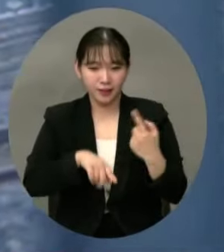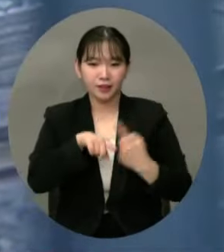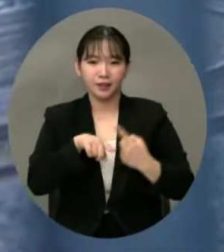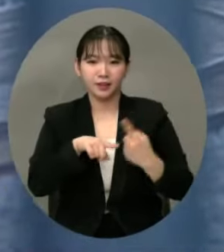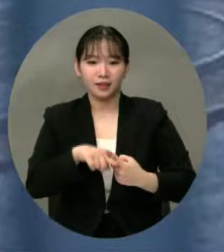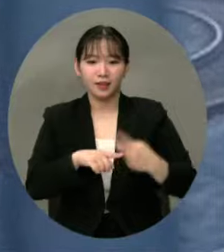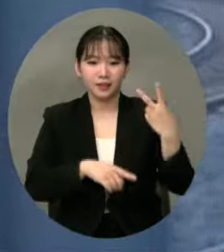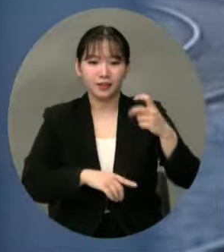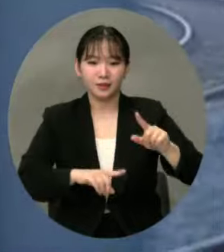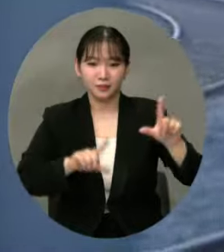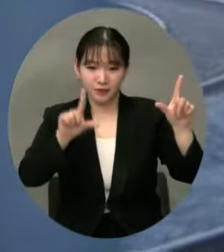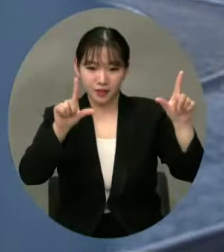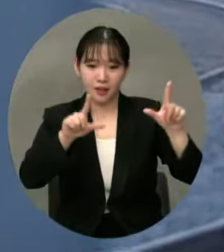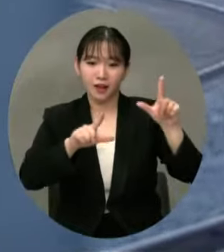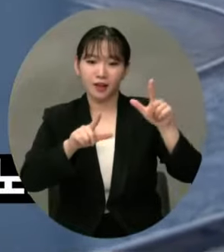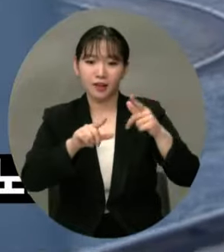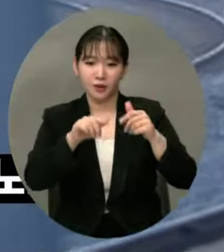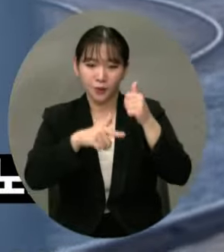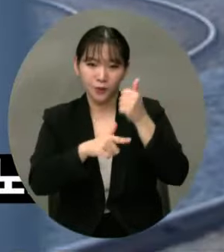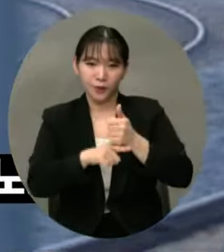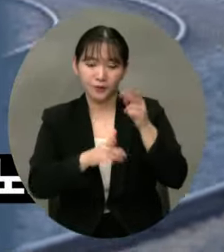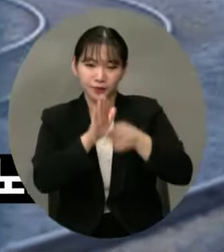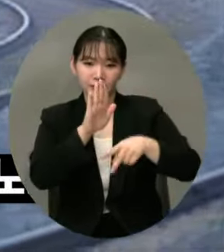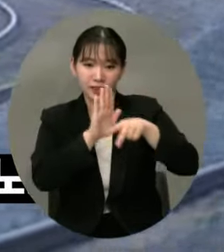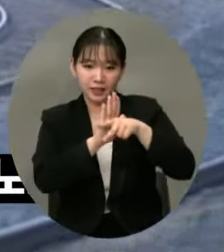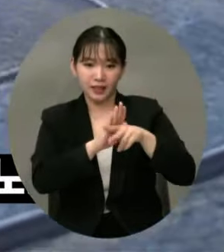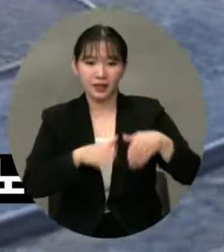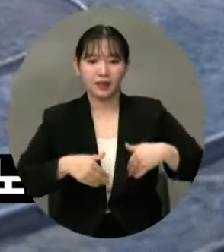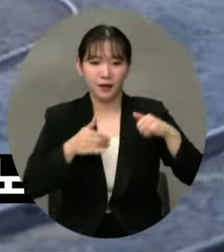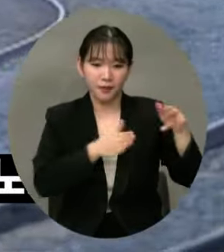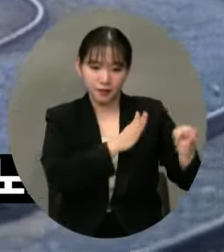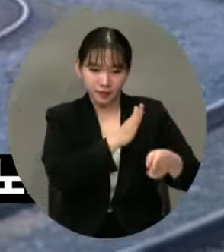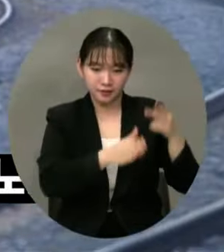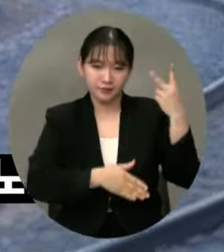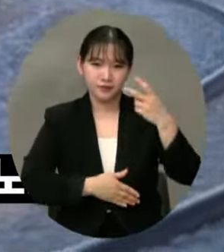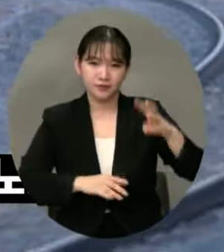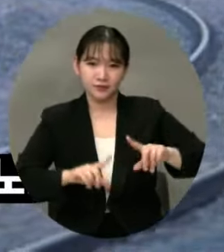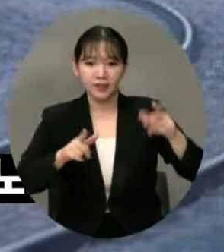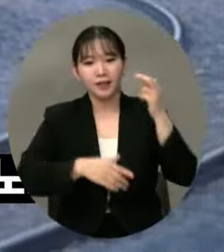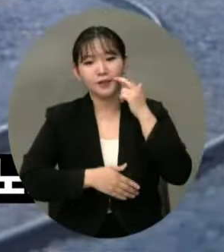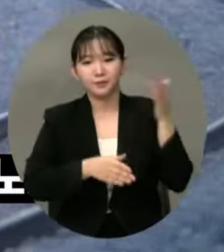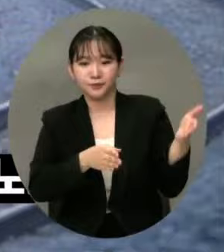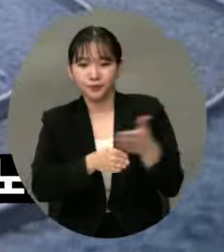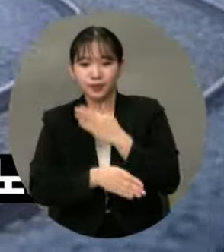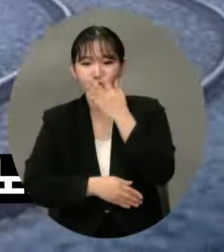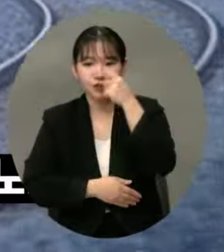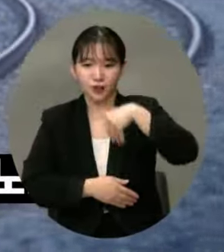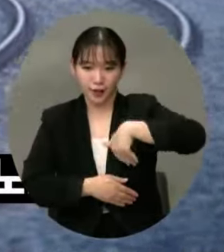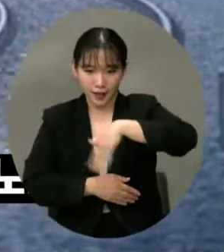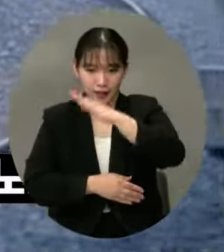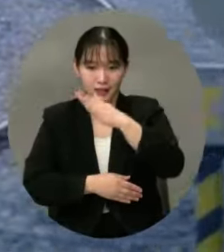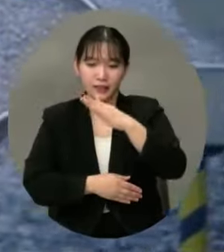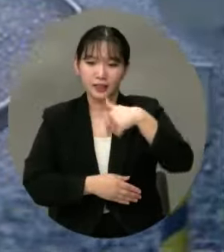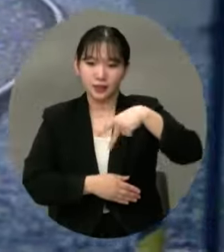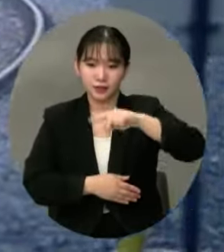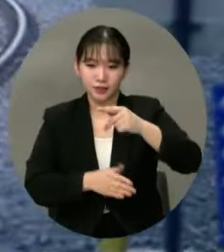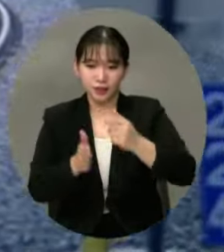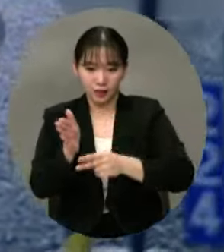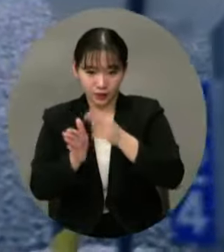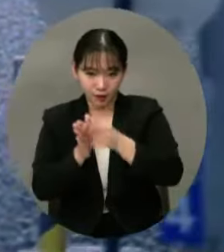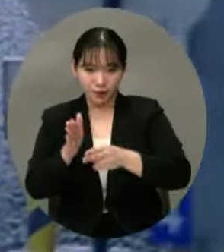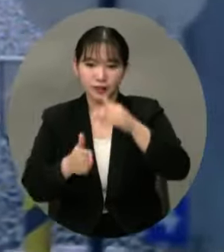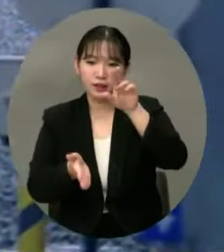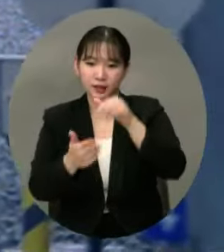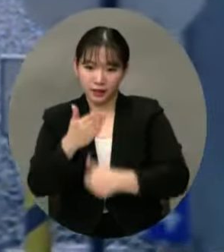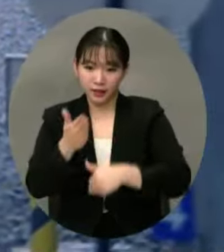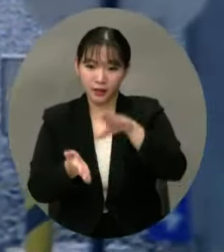연말 개통 예정인 호남고속철 2단계와 남해선 철도, 2023년 광주 송정역에서 순천으로 이어지는 경전선 노선이 숙제로